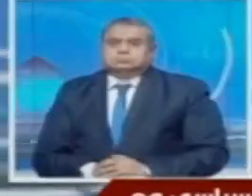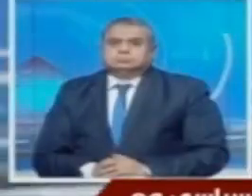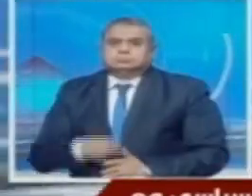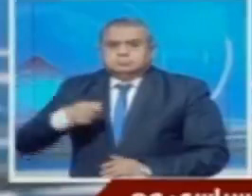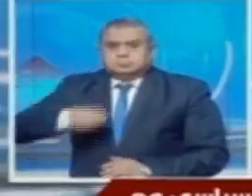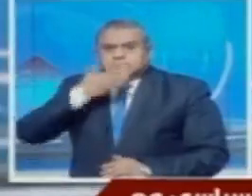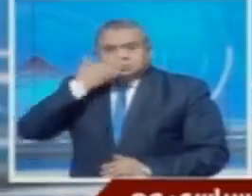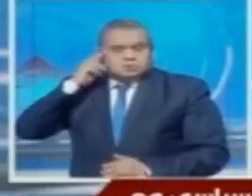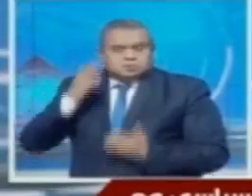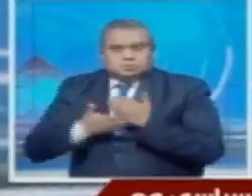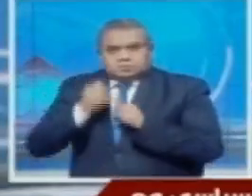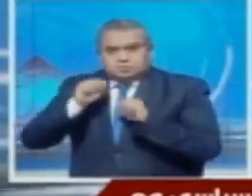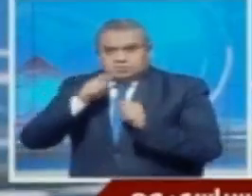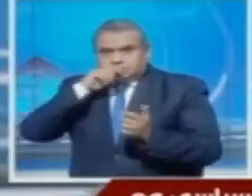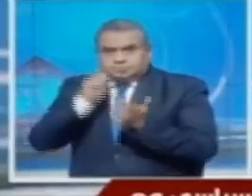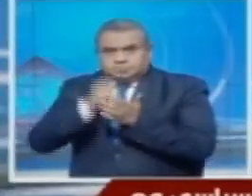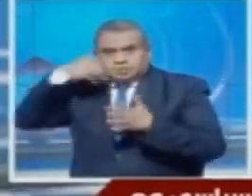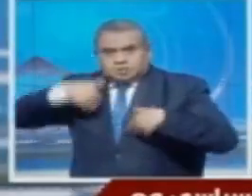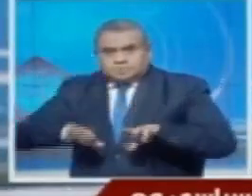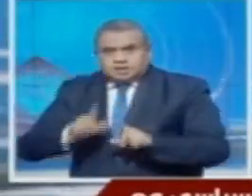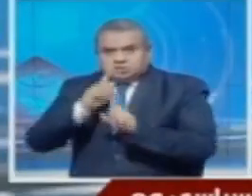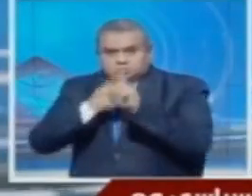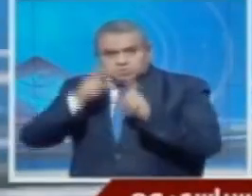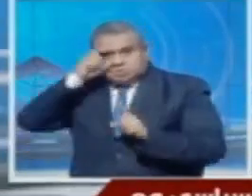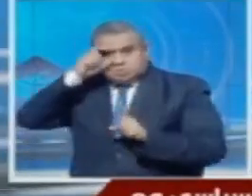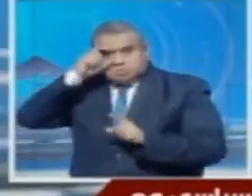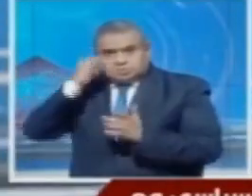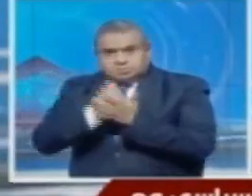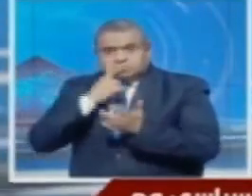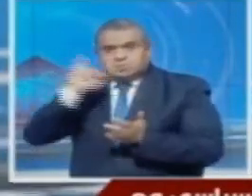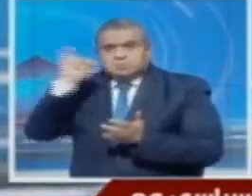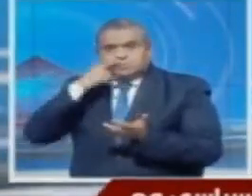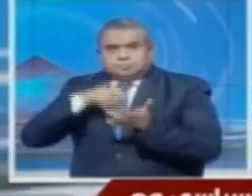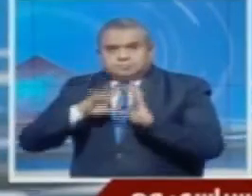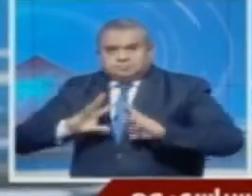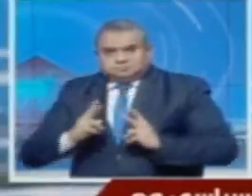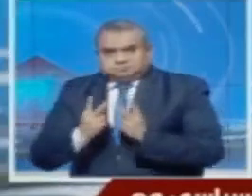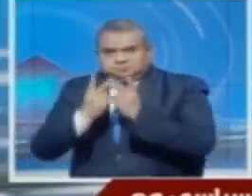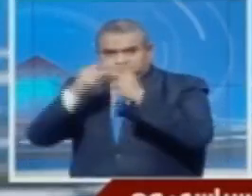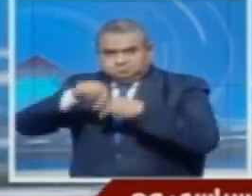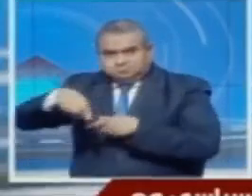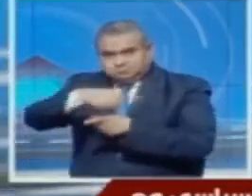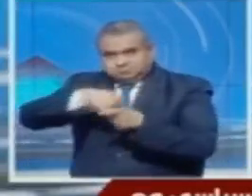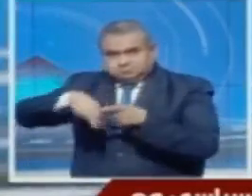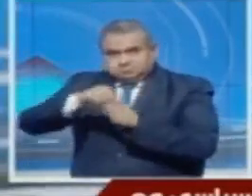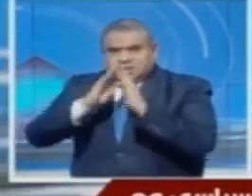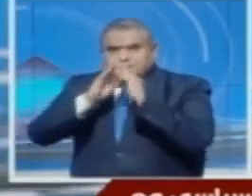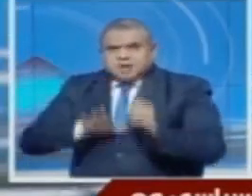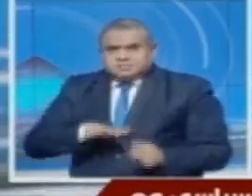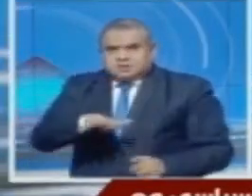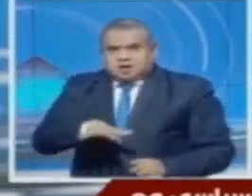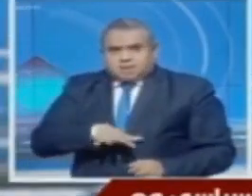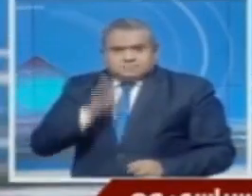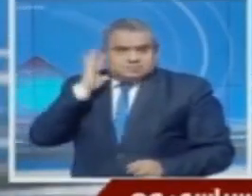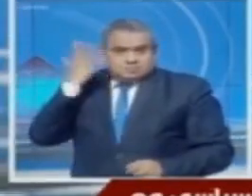أهلا بكم من جديد. أكد رئيس مجلس الوزراء الدكتور مصطفى مدبولي أهمية تطوير المنطقة المحيطة بمحطة سكك حديد